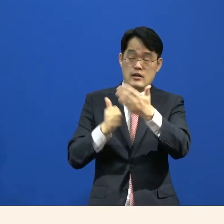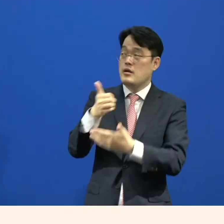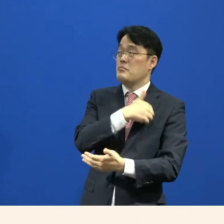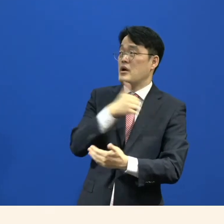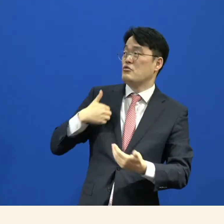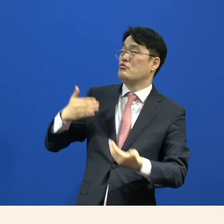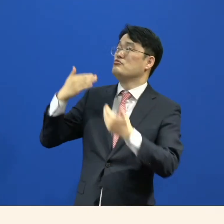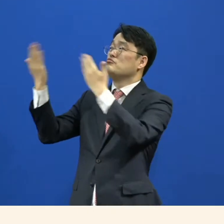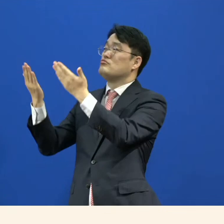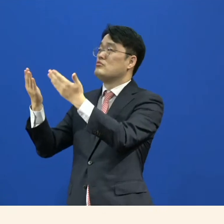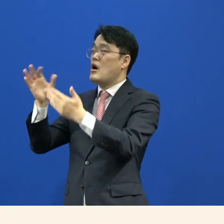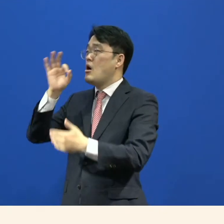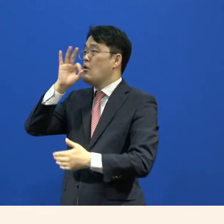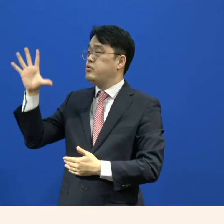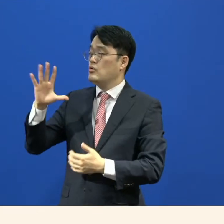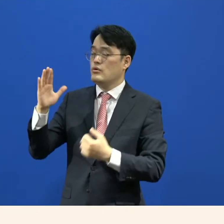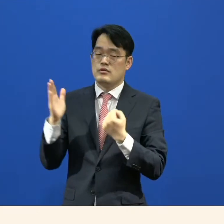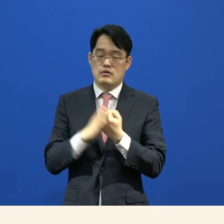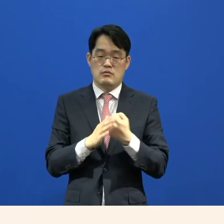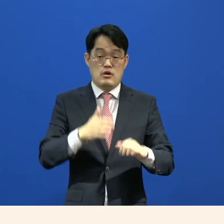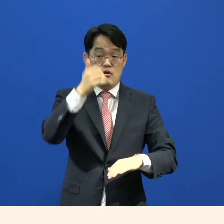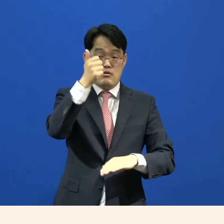절망에 빠질 수밖에 없다.